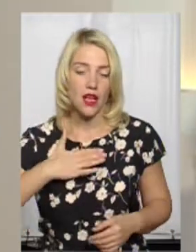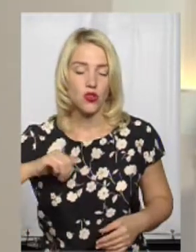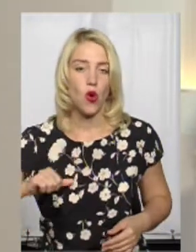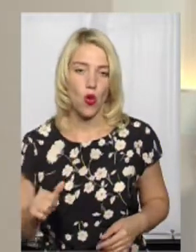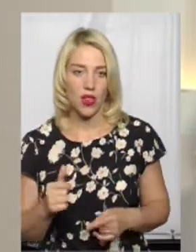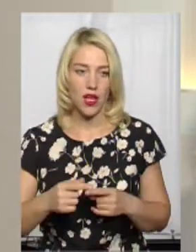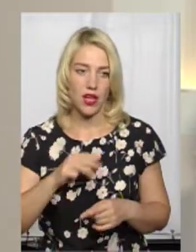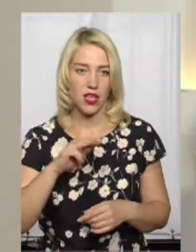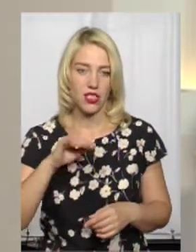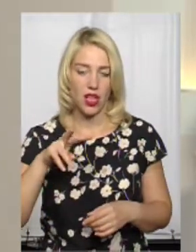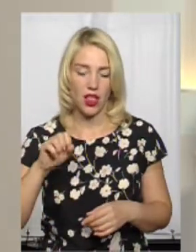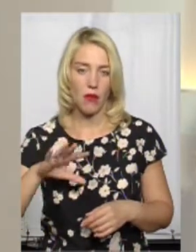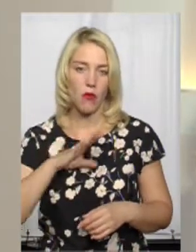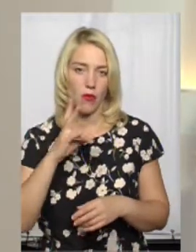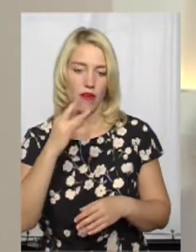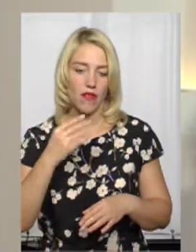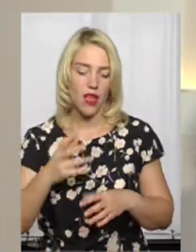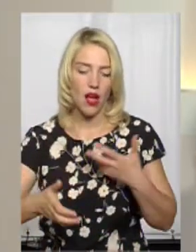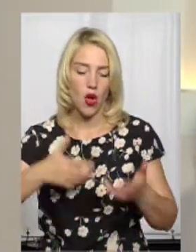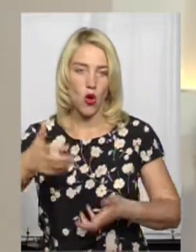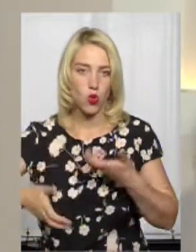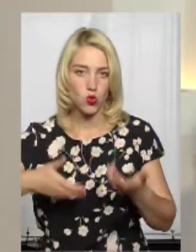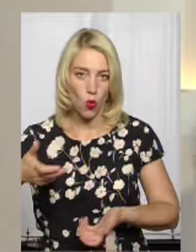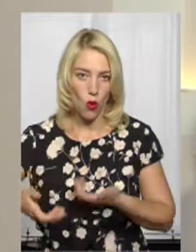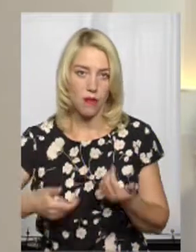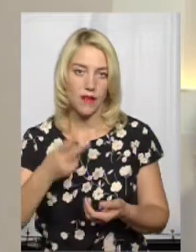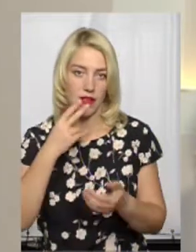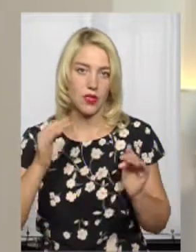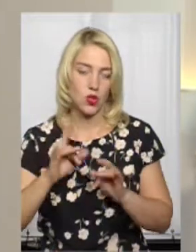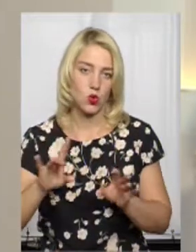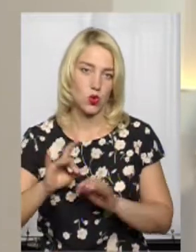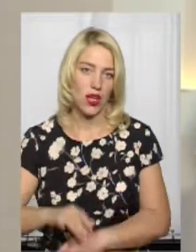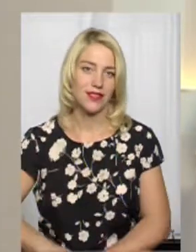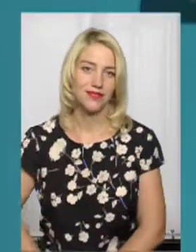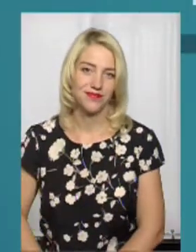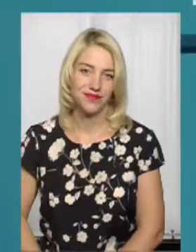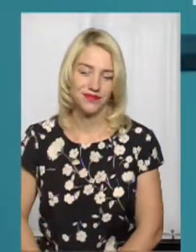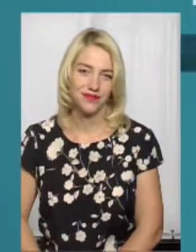колега Михайло Жила побував на розкопках. Дивимося сюжет.